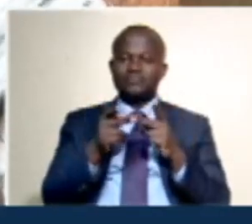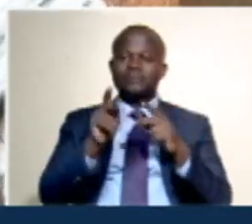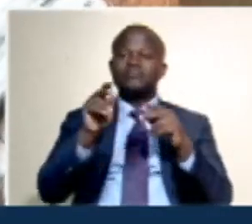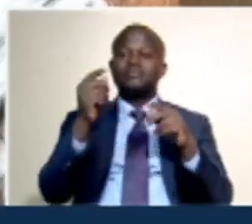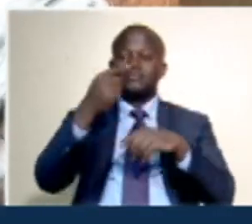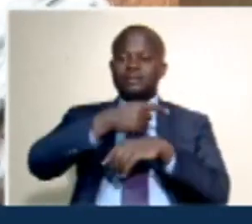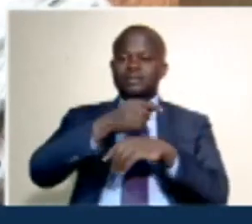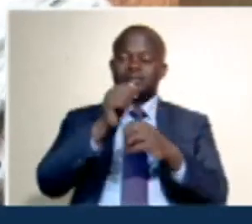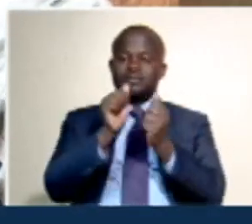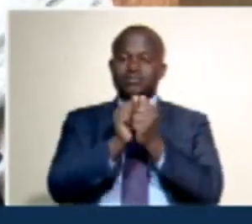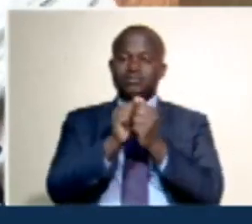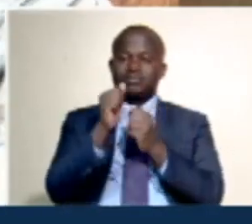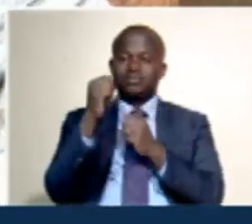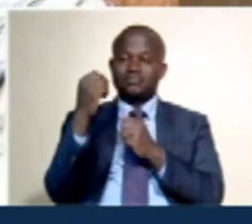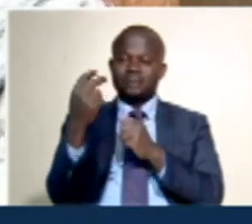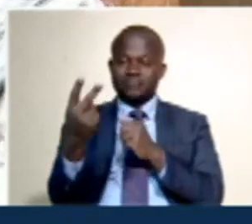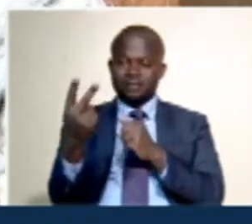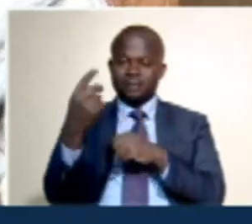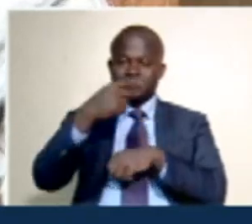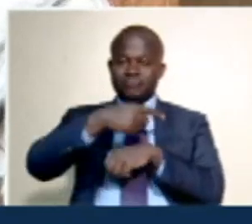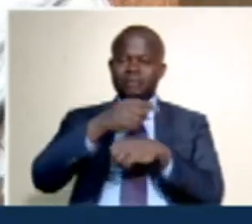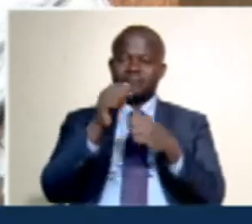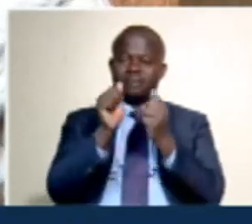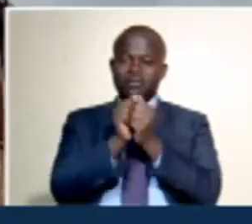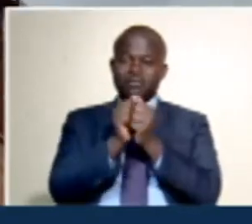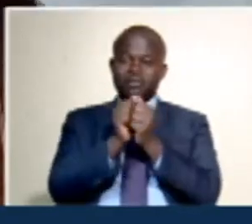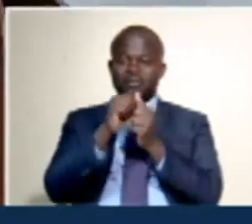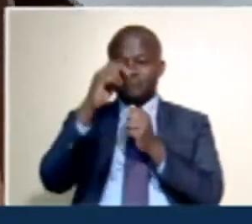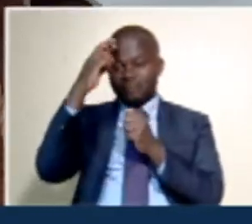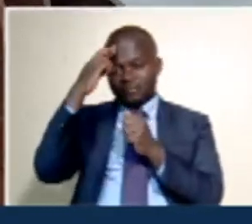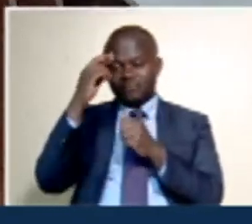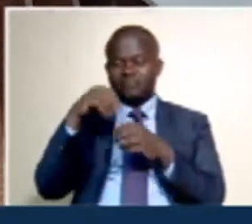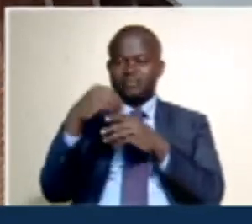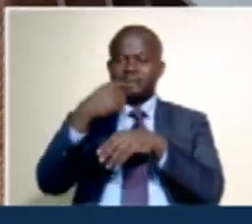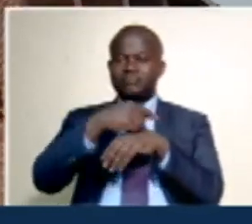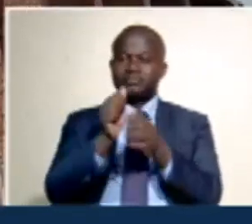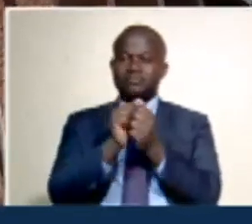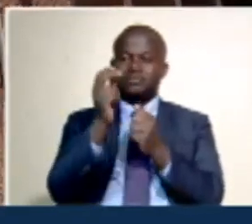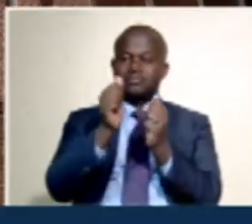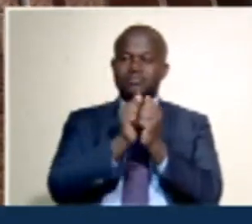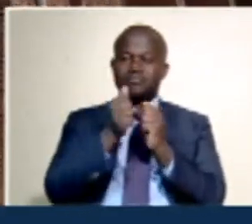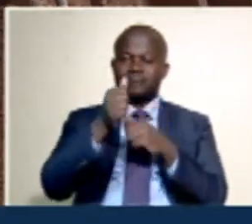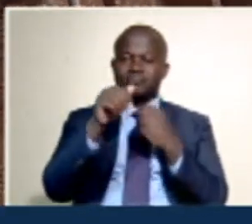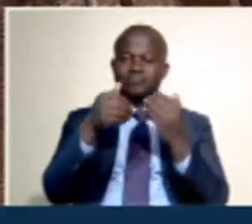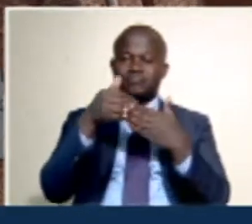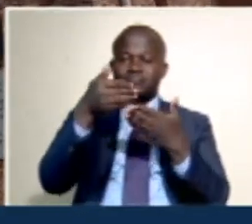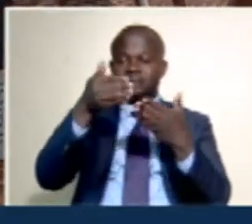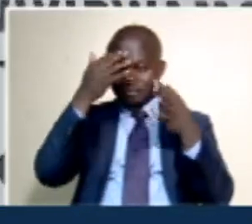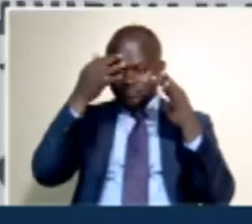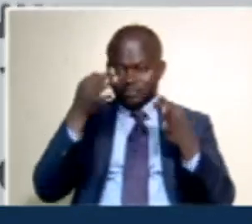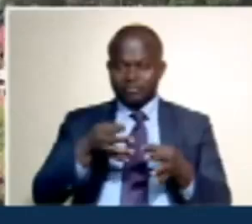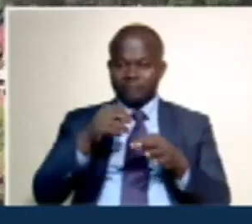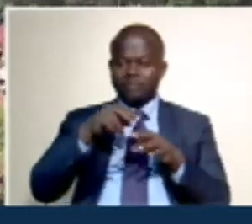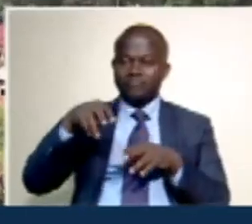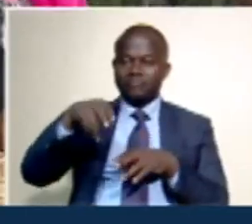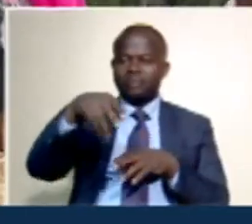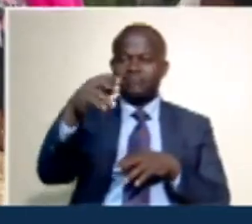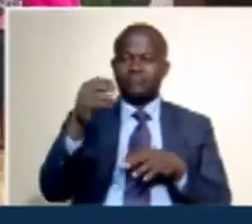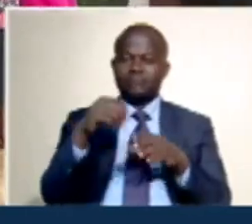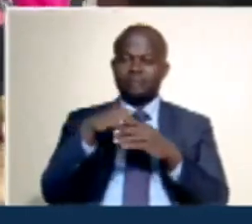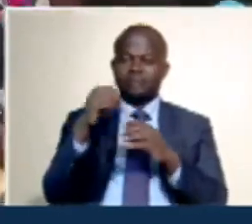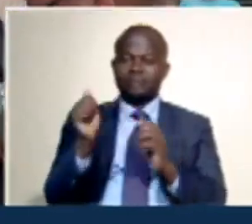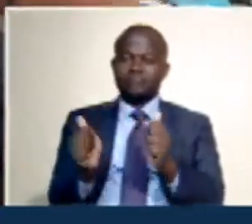minsi 12 irangiye umunsi wa 13 ndabyibuka mu minsi 12 yamaranye nazo yageze ahafata icyemezo cyo kugenda maze